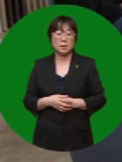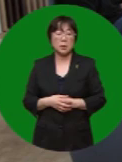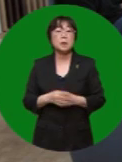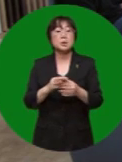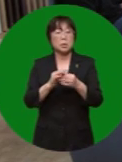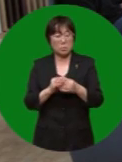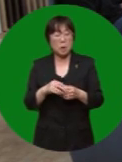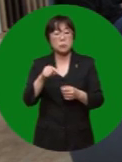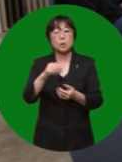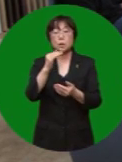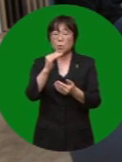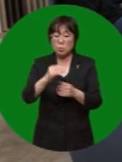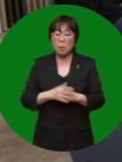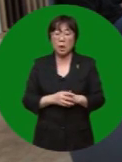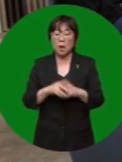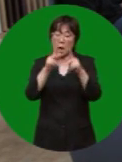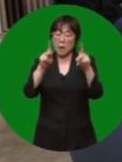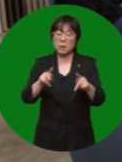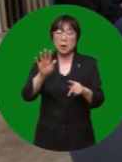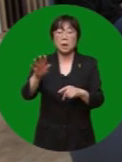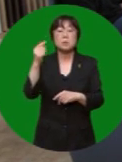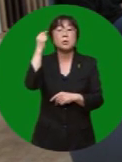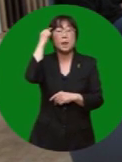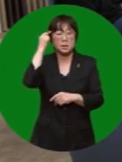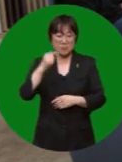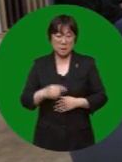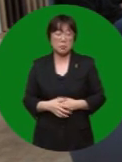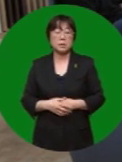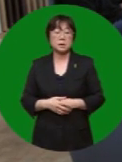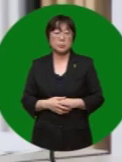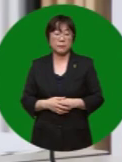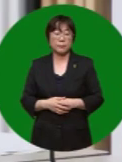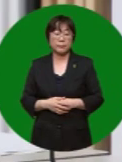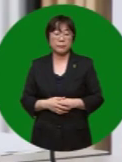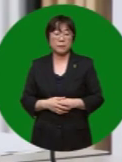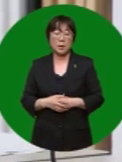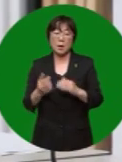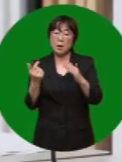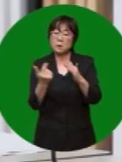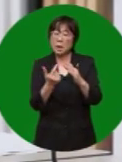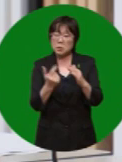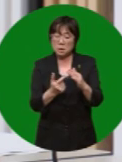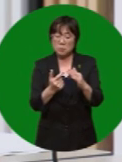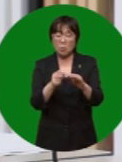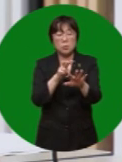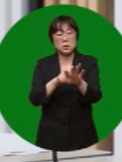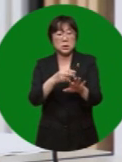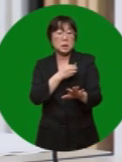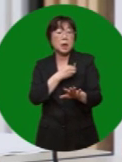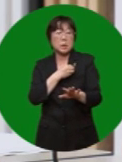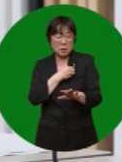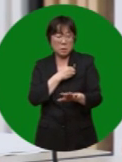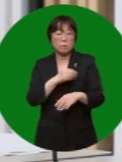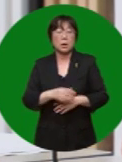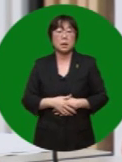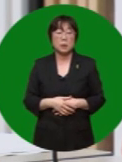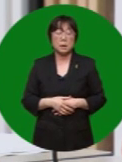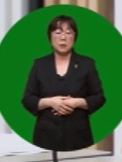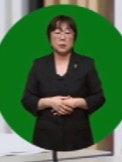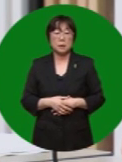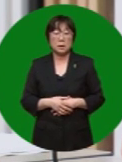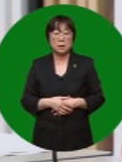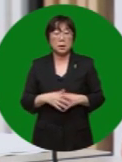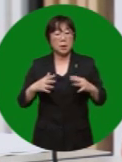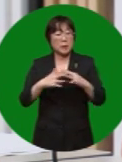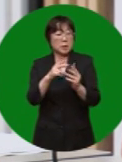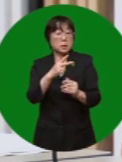なんでそういう点が課題だと感じています。 耐震の診断員というのはですね、